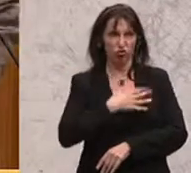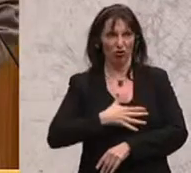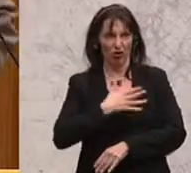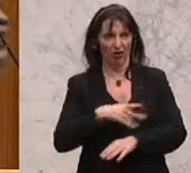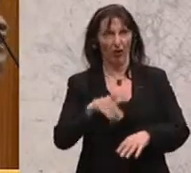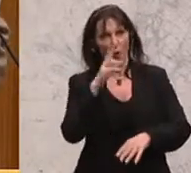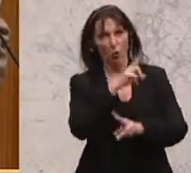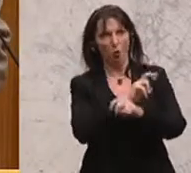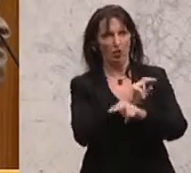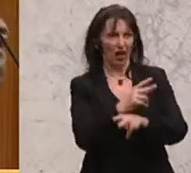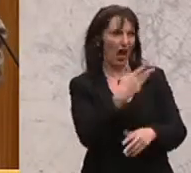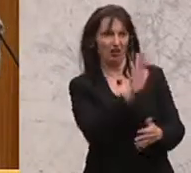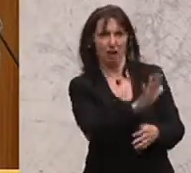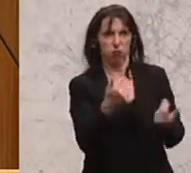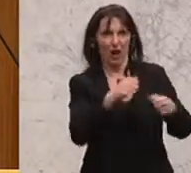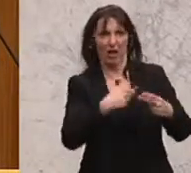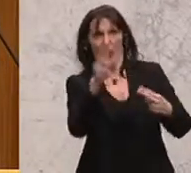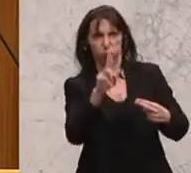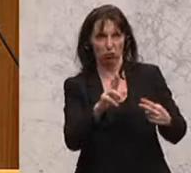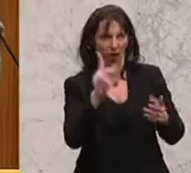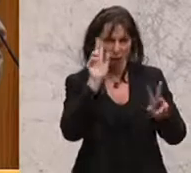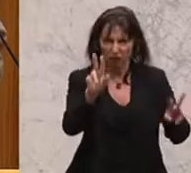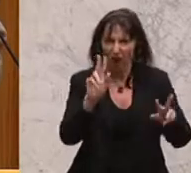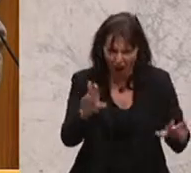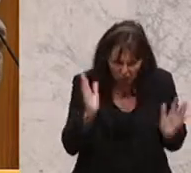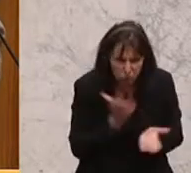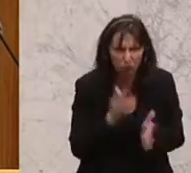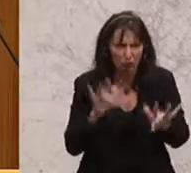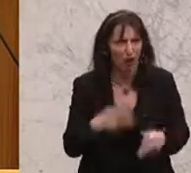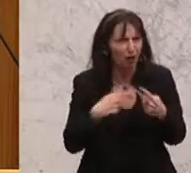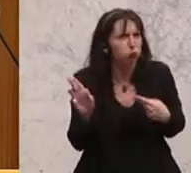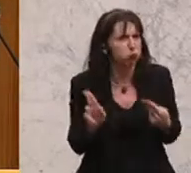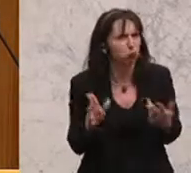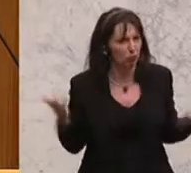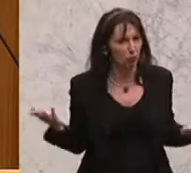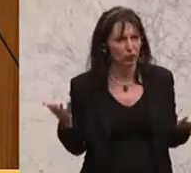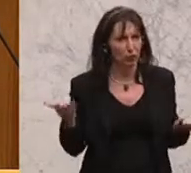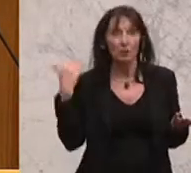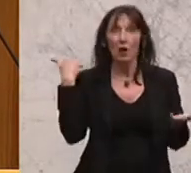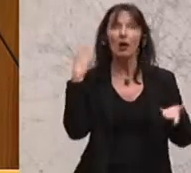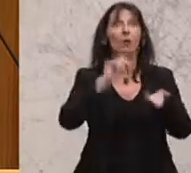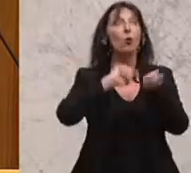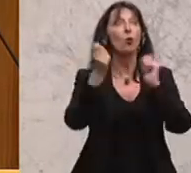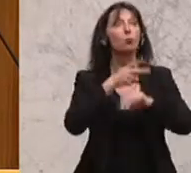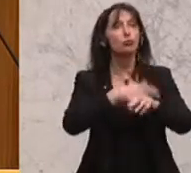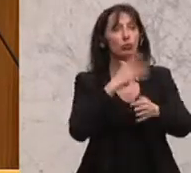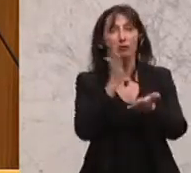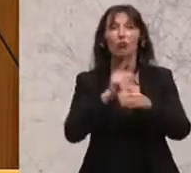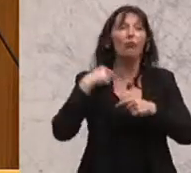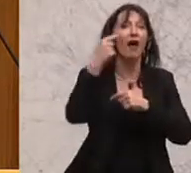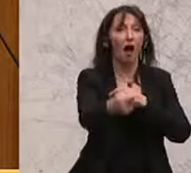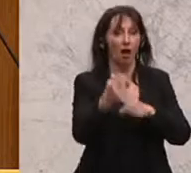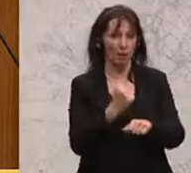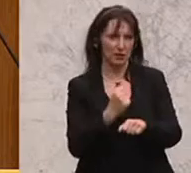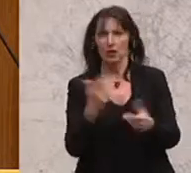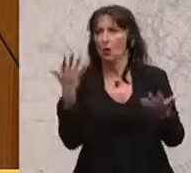sie die kaputteste weit und breit war. Da können wir sehen, bis ins Jahr, das ist schon nach der Verstaatlichung passiert, wie Management, wie Aufsicht,